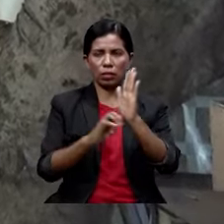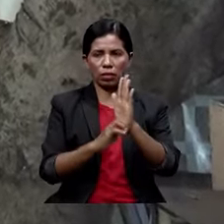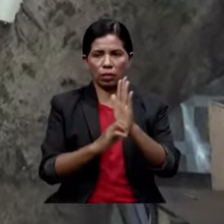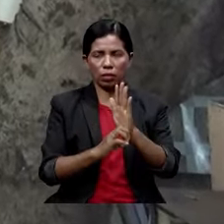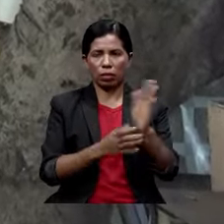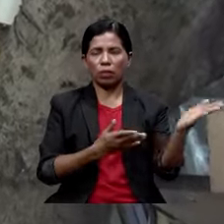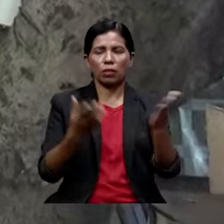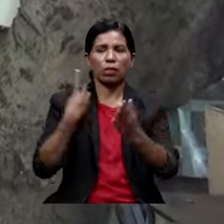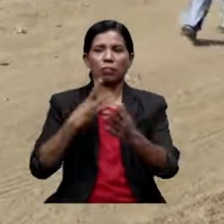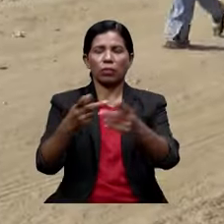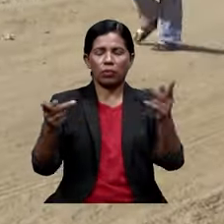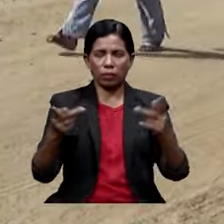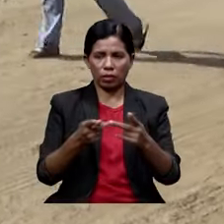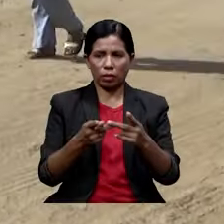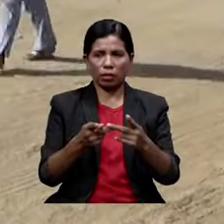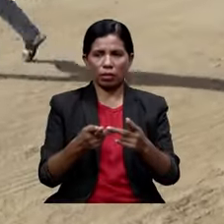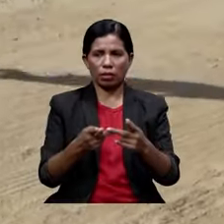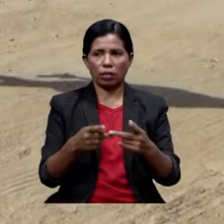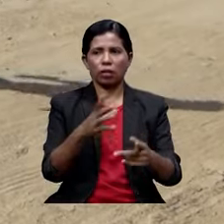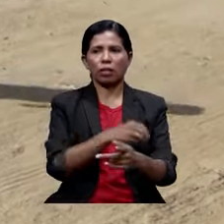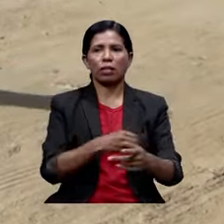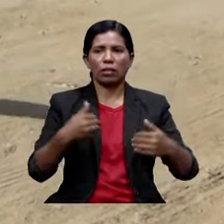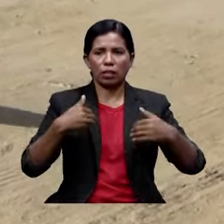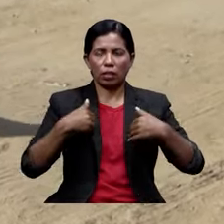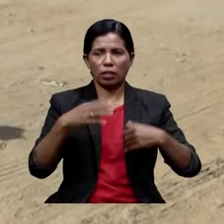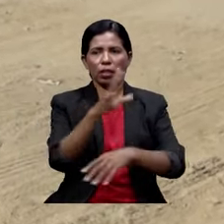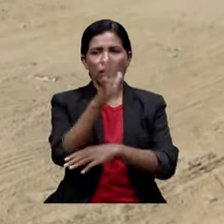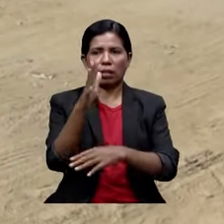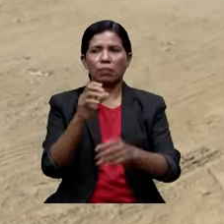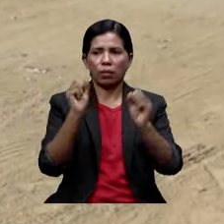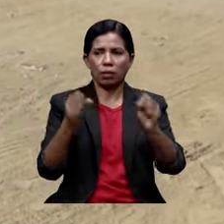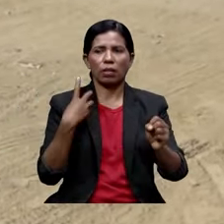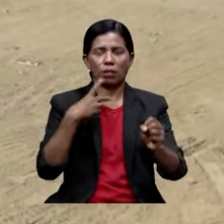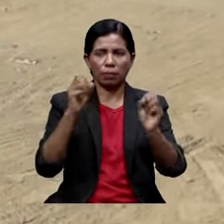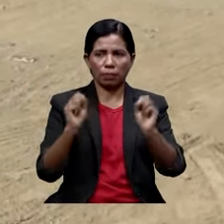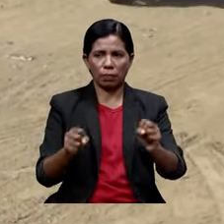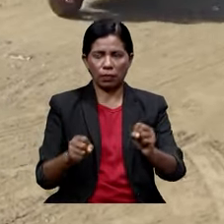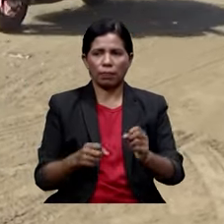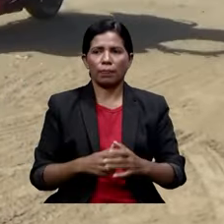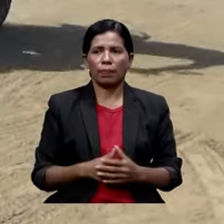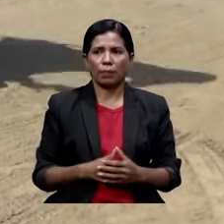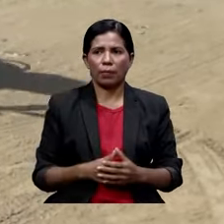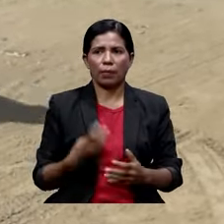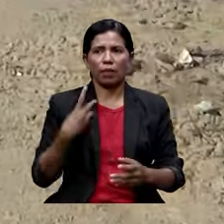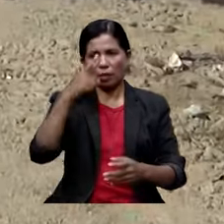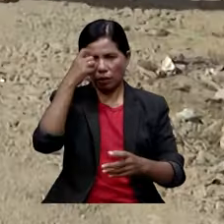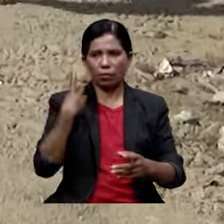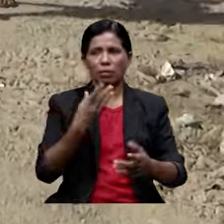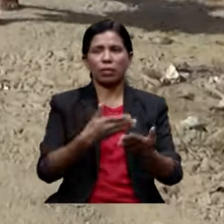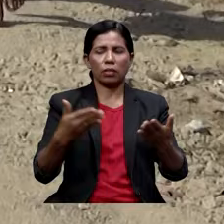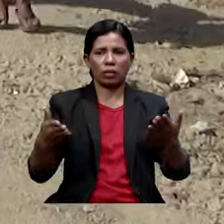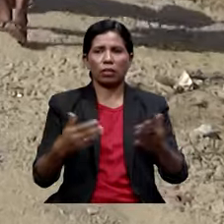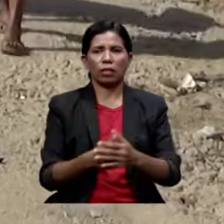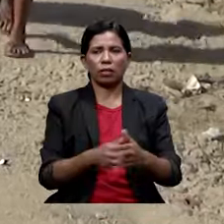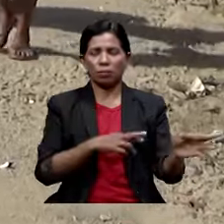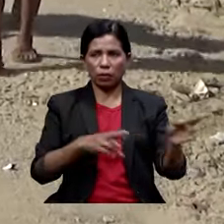menos dore ami ba ho fatin e be ihan eti kai hunda ma para ang bela hama hunda amba. Tama mi sasa na ora amla ami pronto